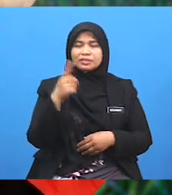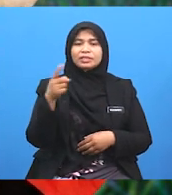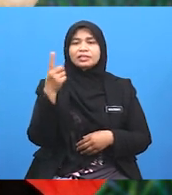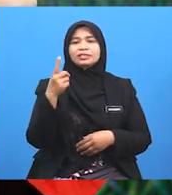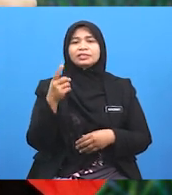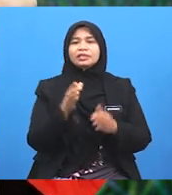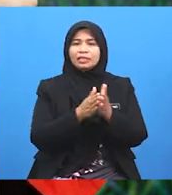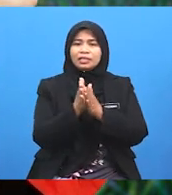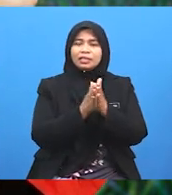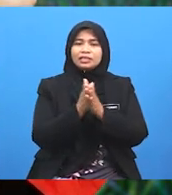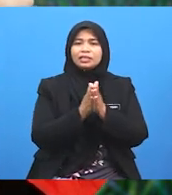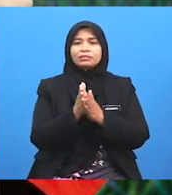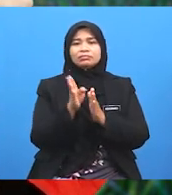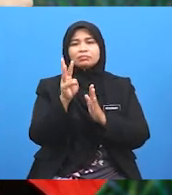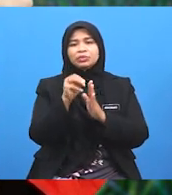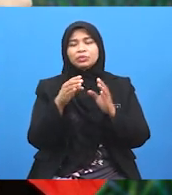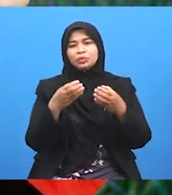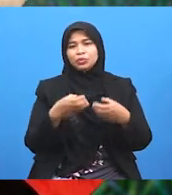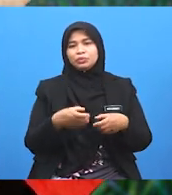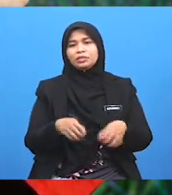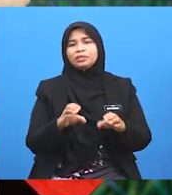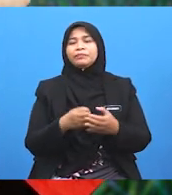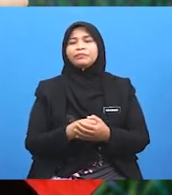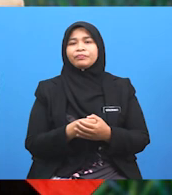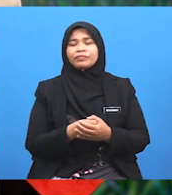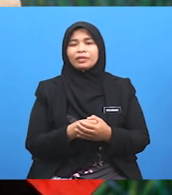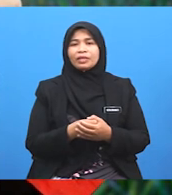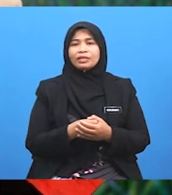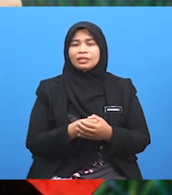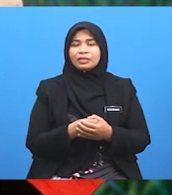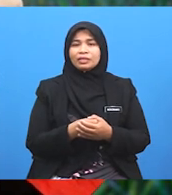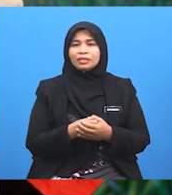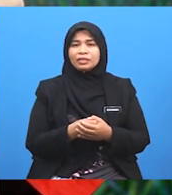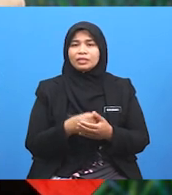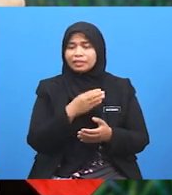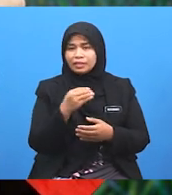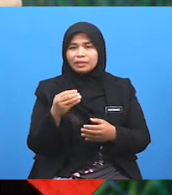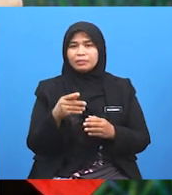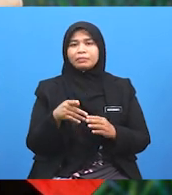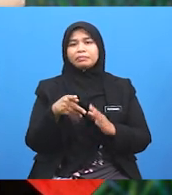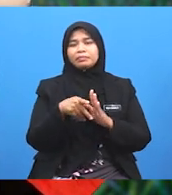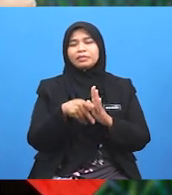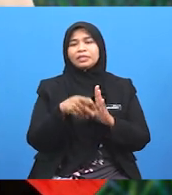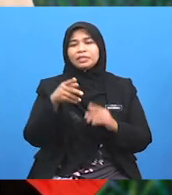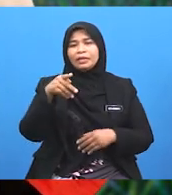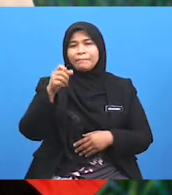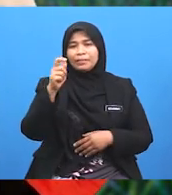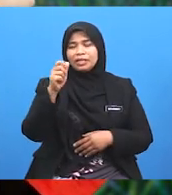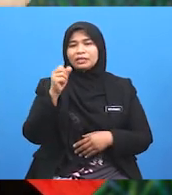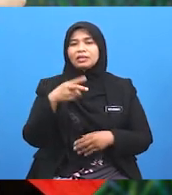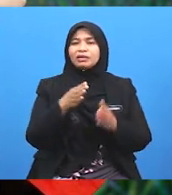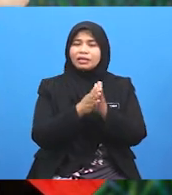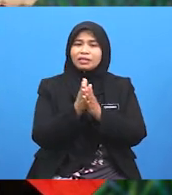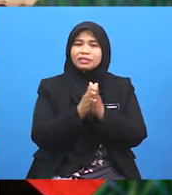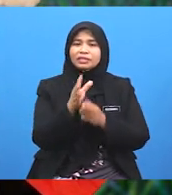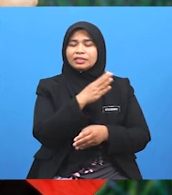sentiasa rajin mencuba. Dan pepatah, rajin dan usaha